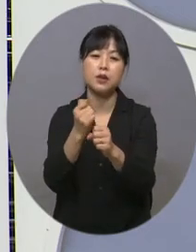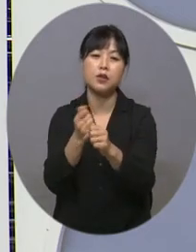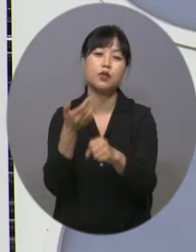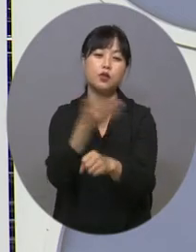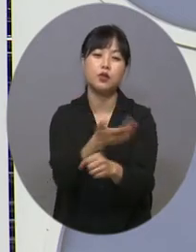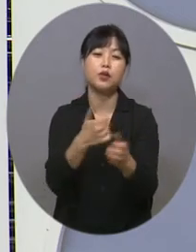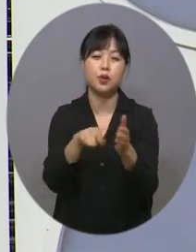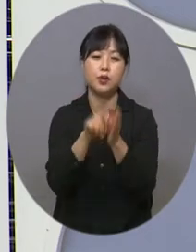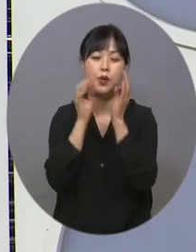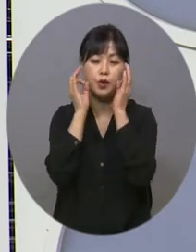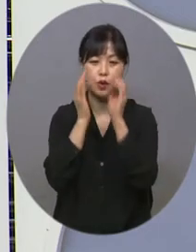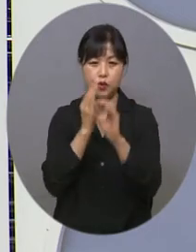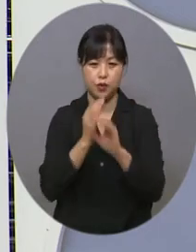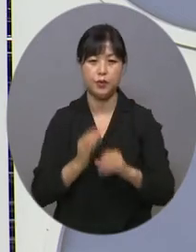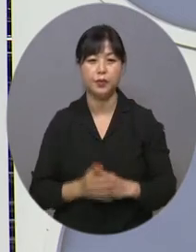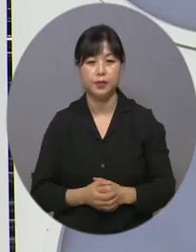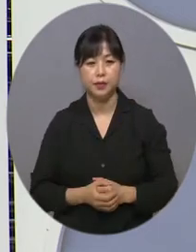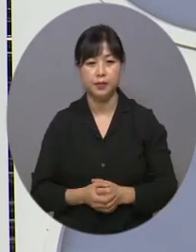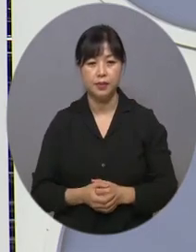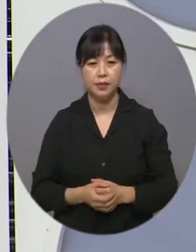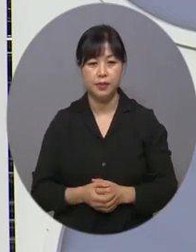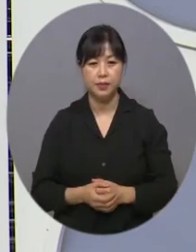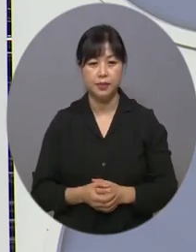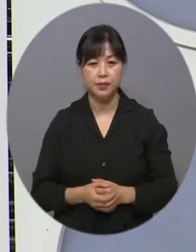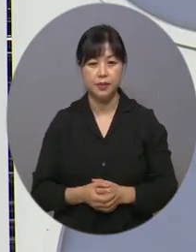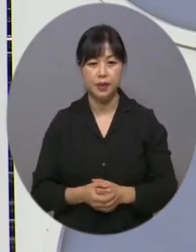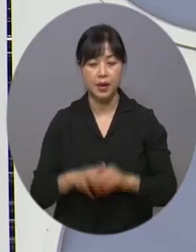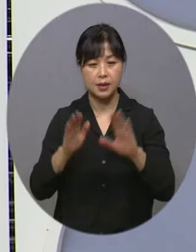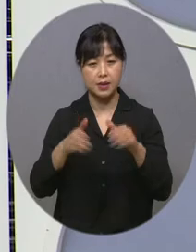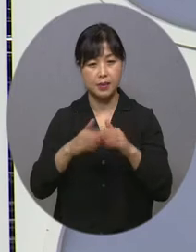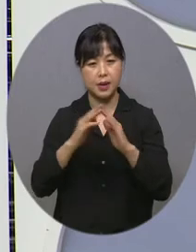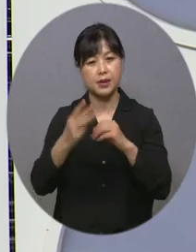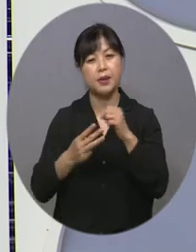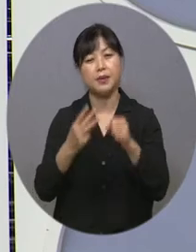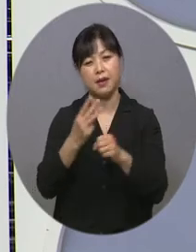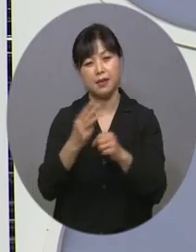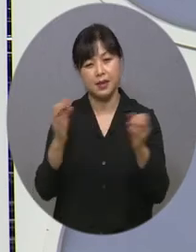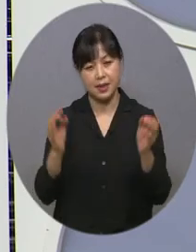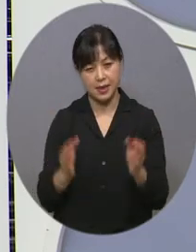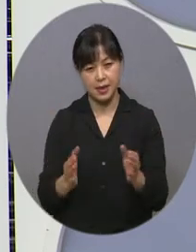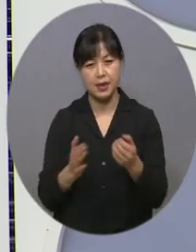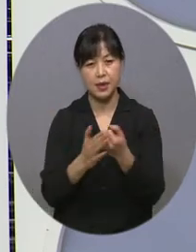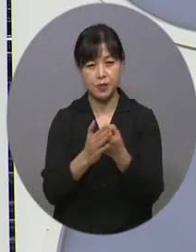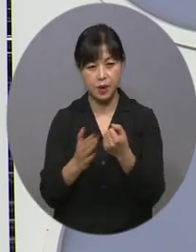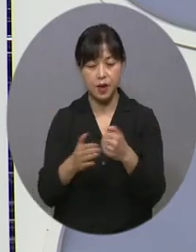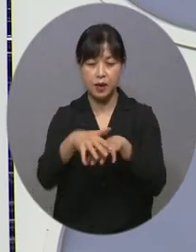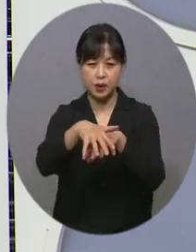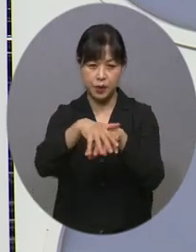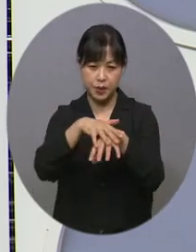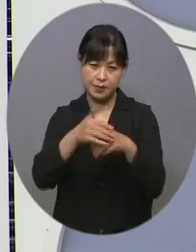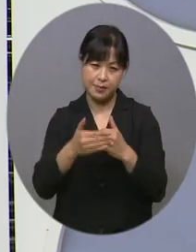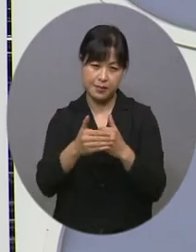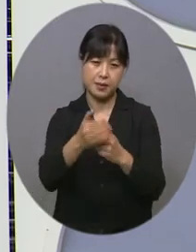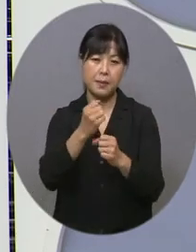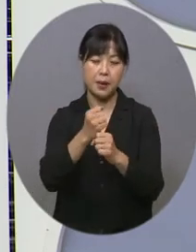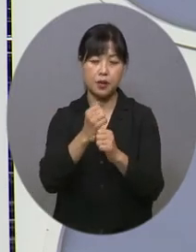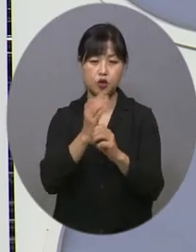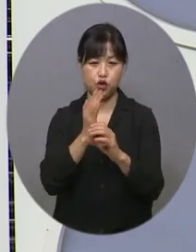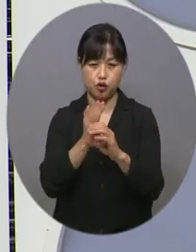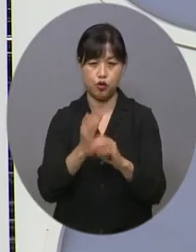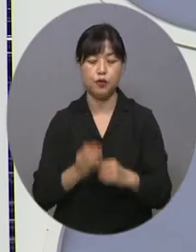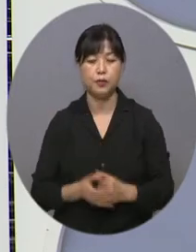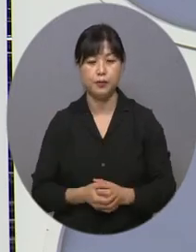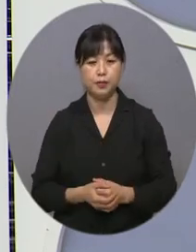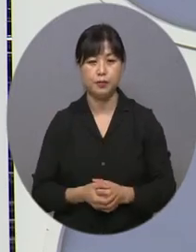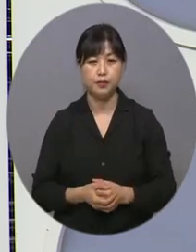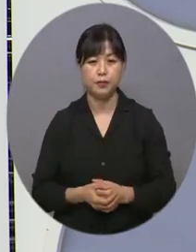노력을 하고 있습니다. 물론 아직까지 이제 저희가 출범한 지가 3년밖에 안 됐고 아직 이제 조직을 이제 만들어가는 과정이기